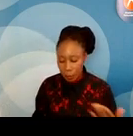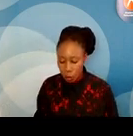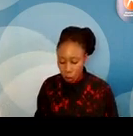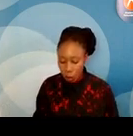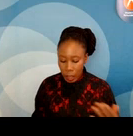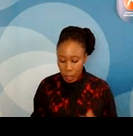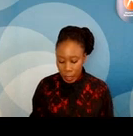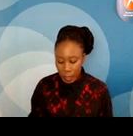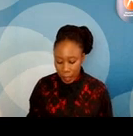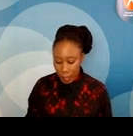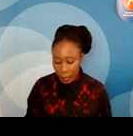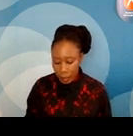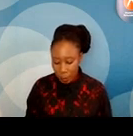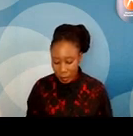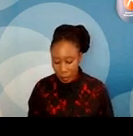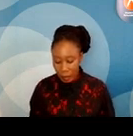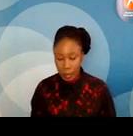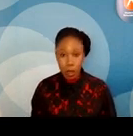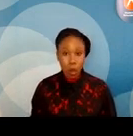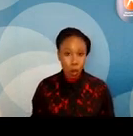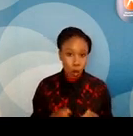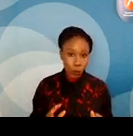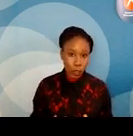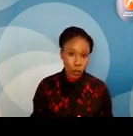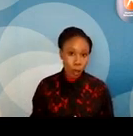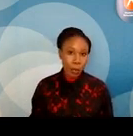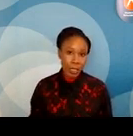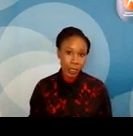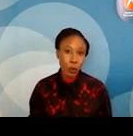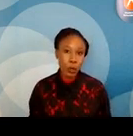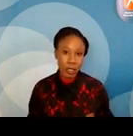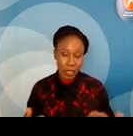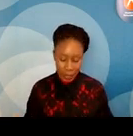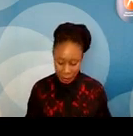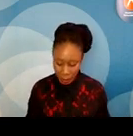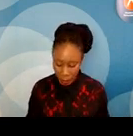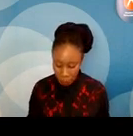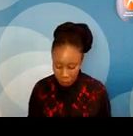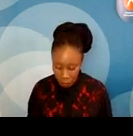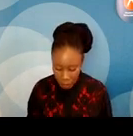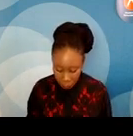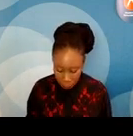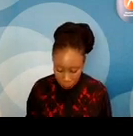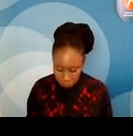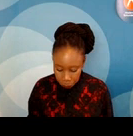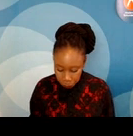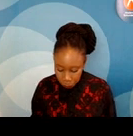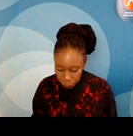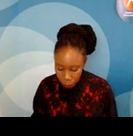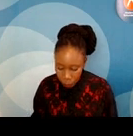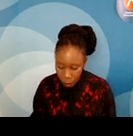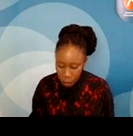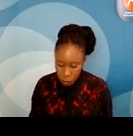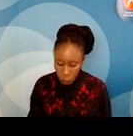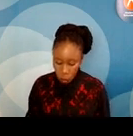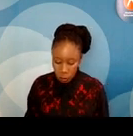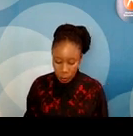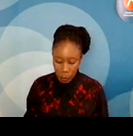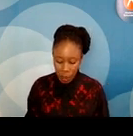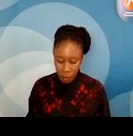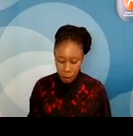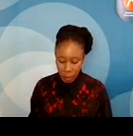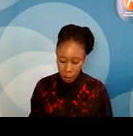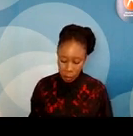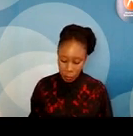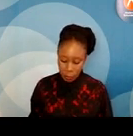visstidsanställning eller att man tar en timanställning. Och ofta gör man det hos sin tidigare arbetsgivare. Så